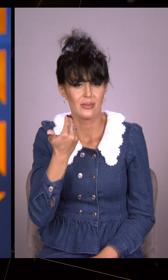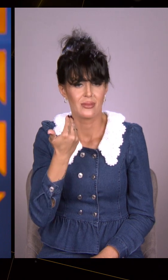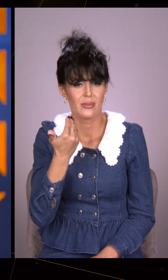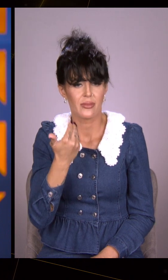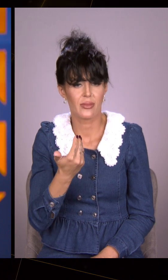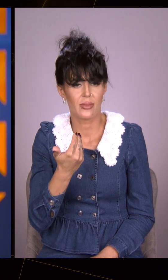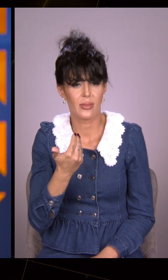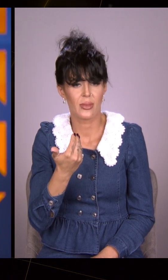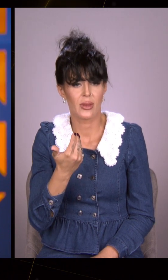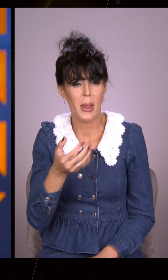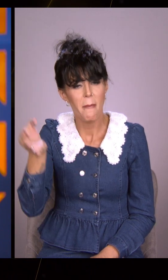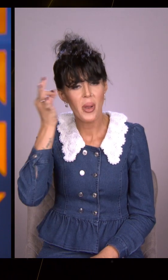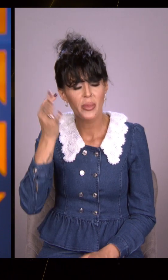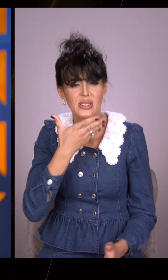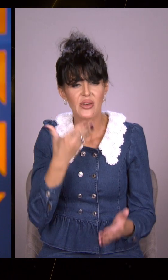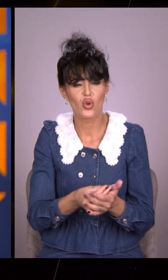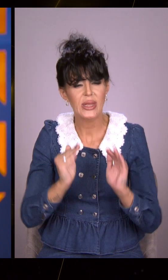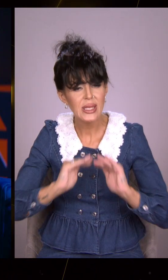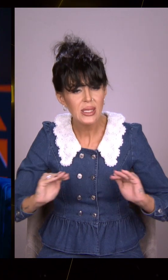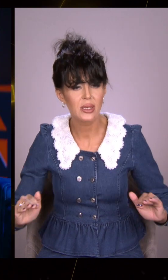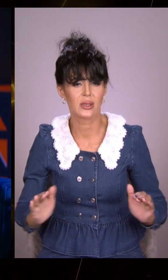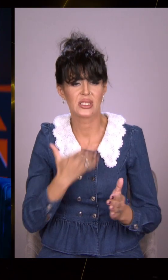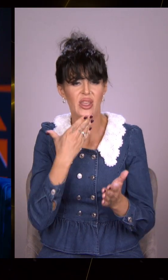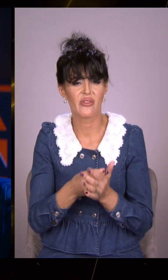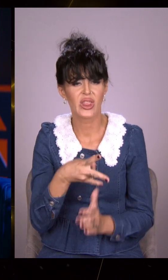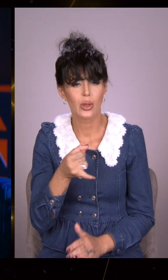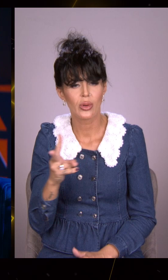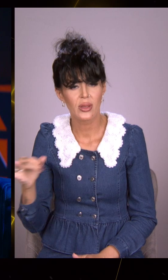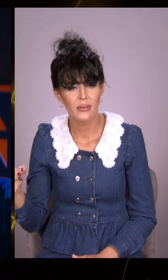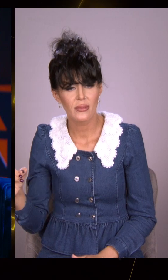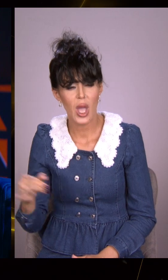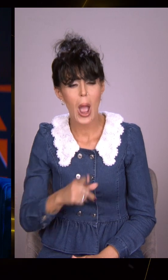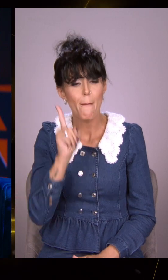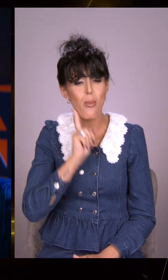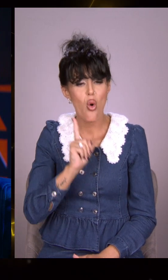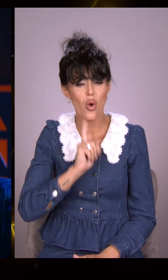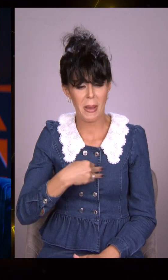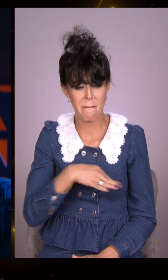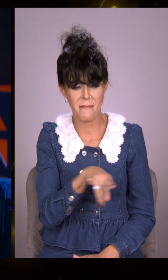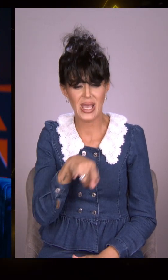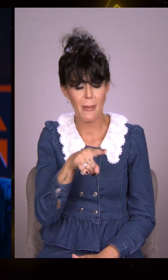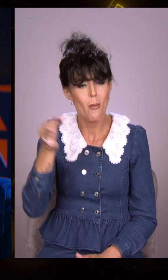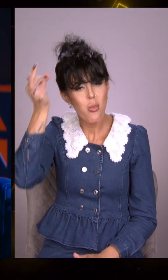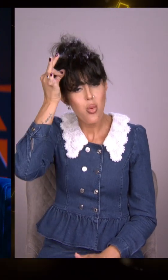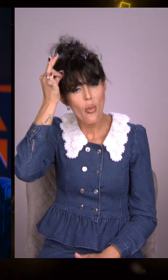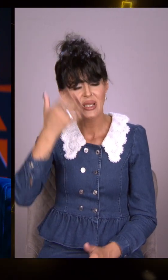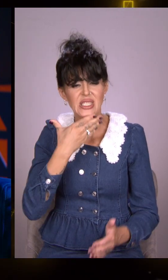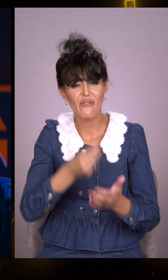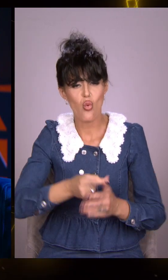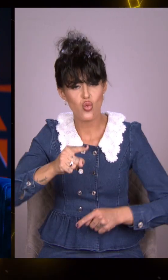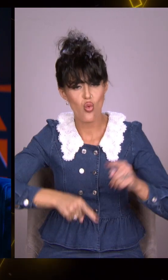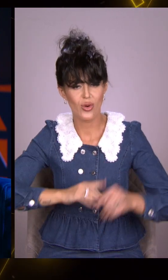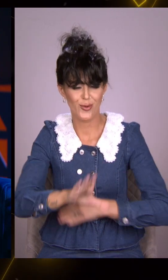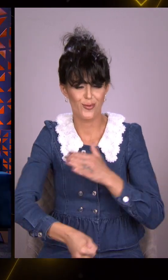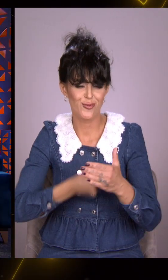Пам'ятати своїх дітей, своїх внуків. Допоки ми їх пам'ятаємо, допоки вони для нас живі. Тому пам'ятати.